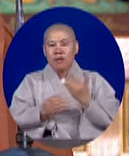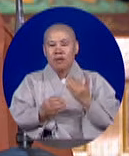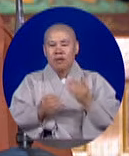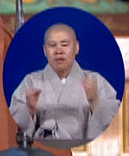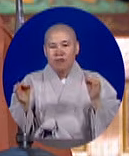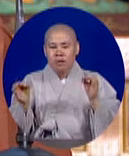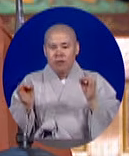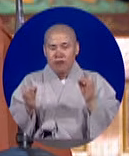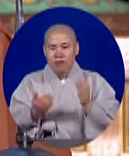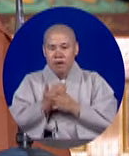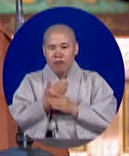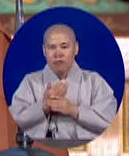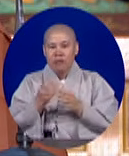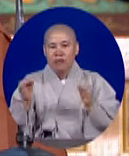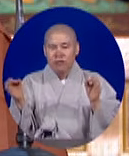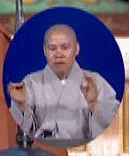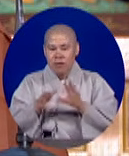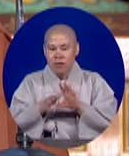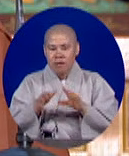사라지면 사라진 거잖아요.